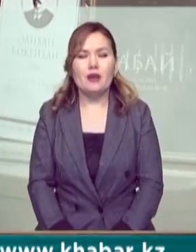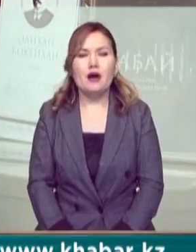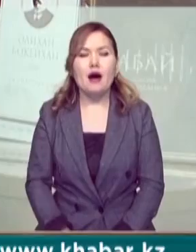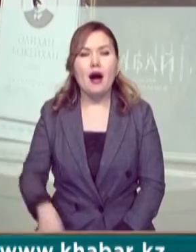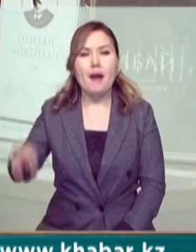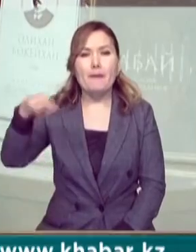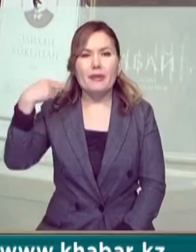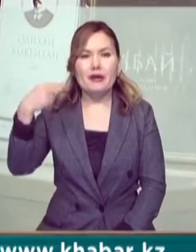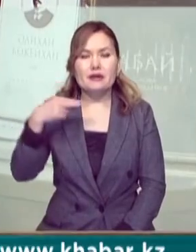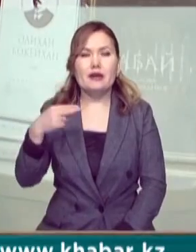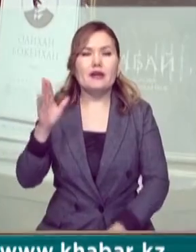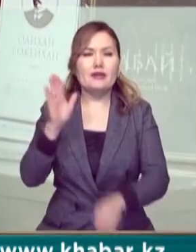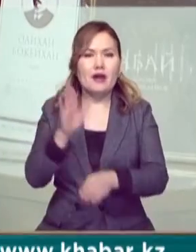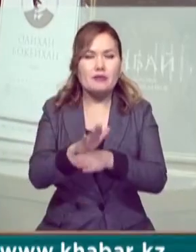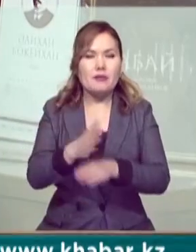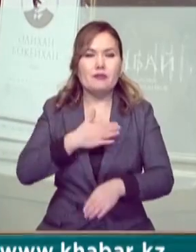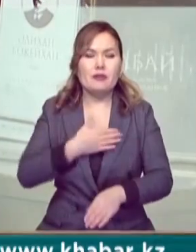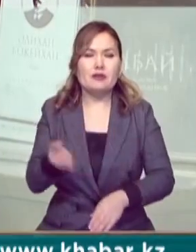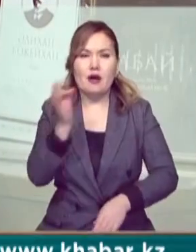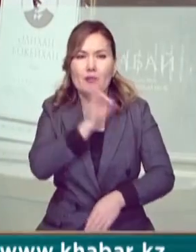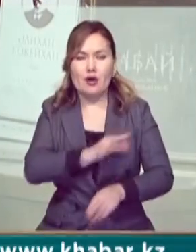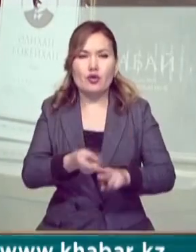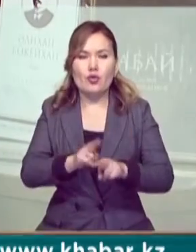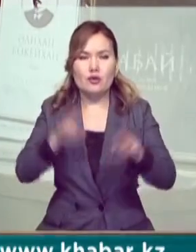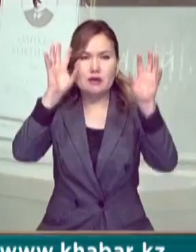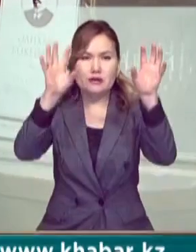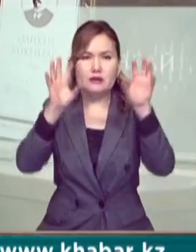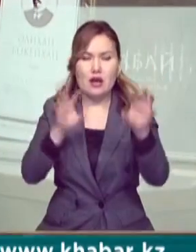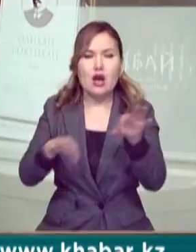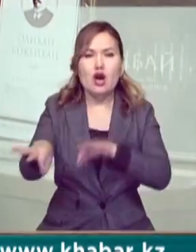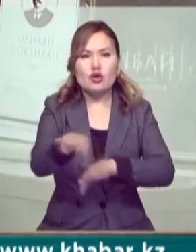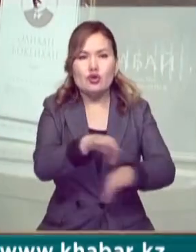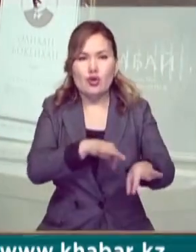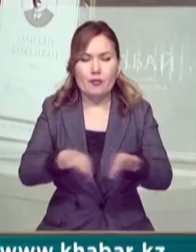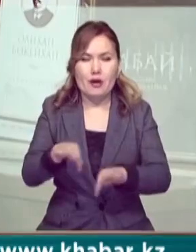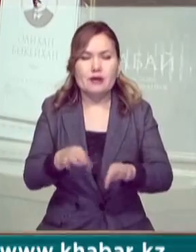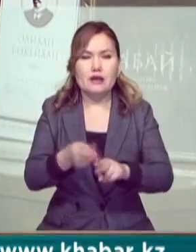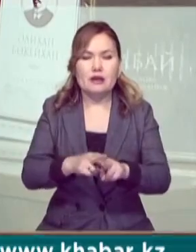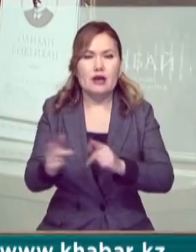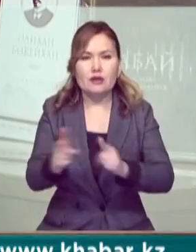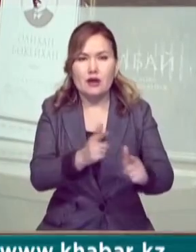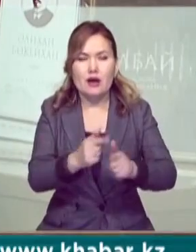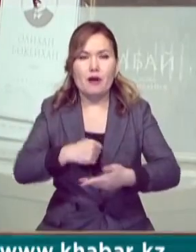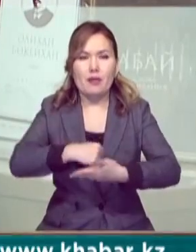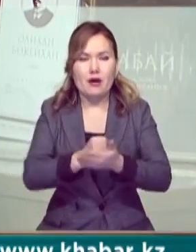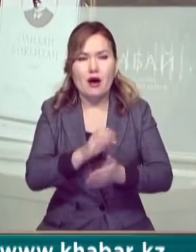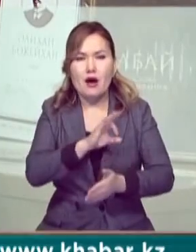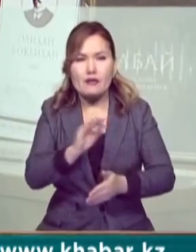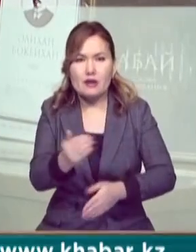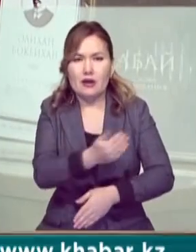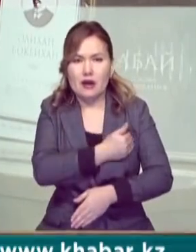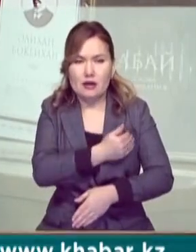Президентіміздің тапсырмасын пайдалана отырып, біз бұл заң жобасын бірден шығарып, дүйсенбі күні оны үкіметке ресми түрде